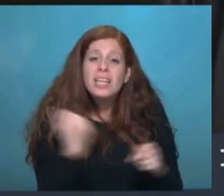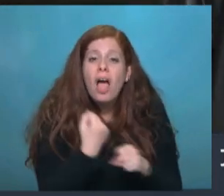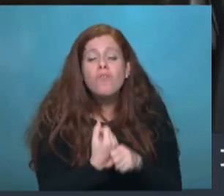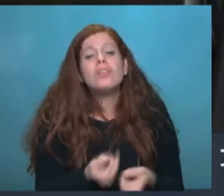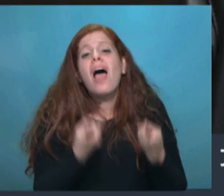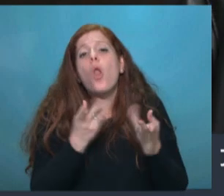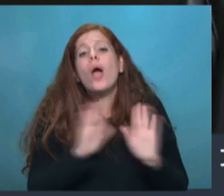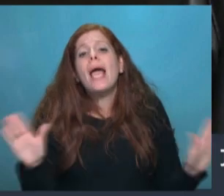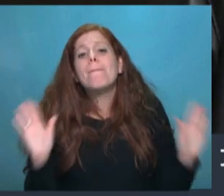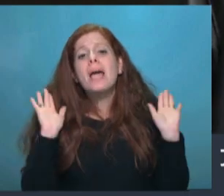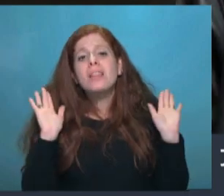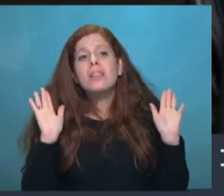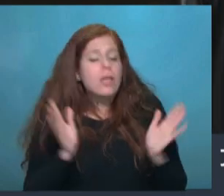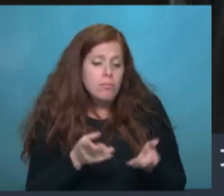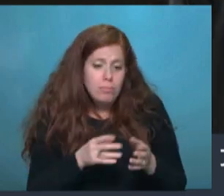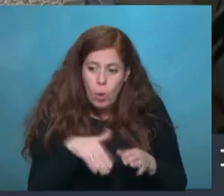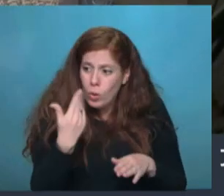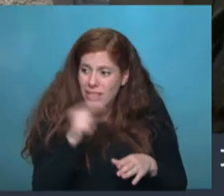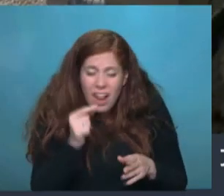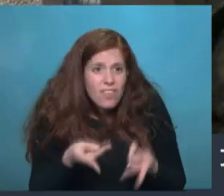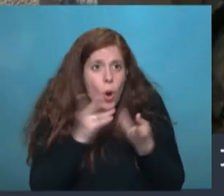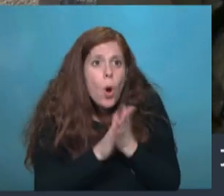קיימת. לא קיימת מחוץ לתל אביב, היא לא קיימת.